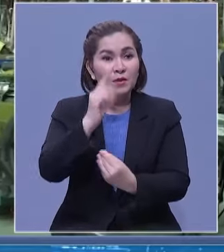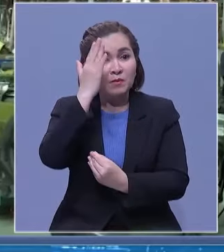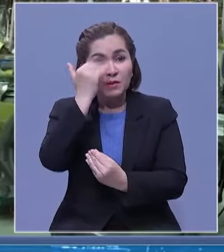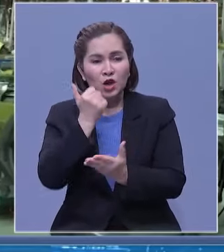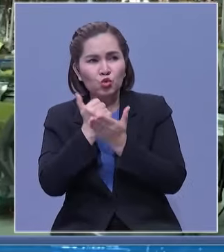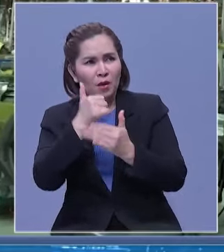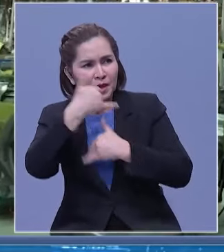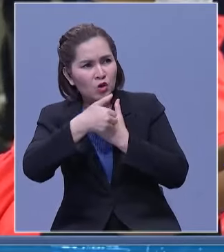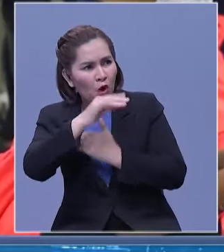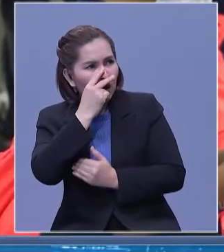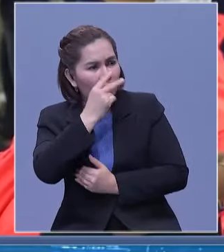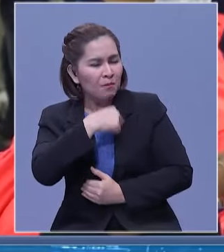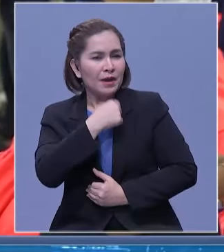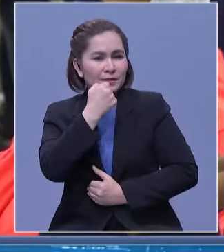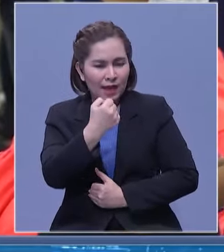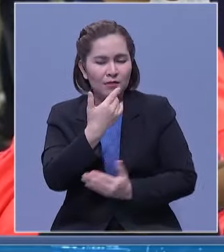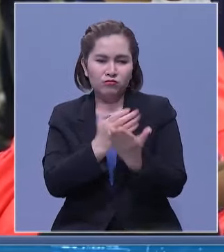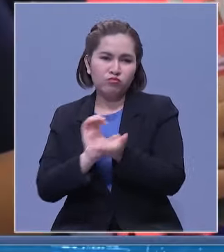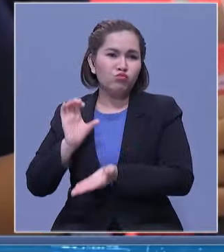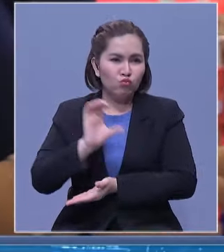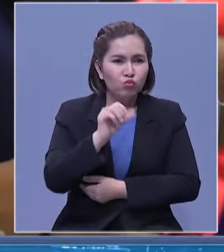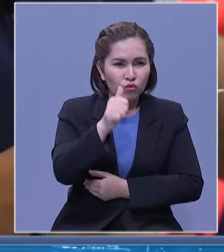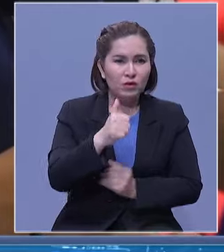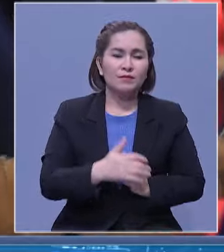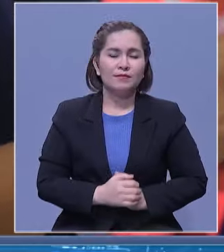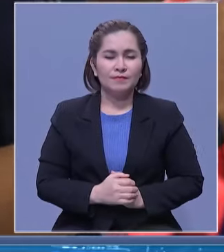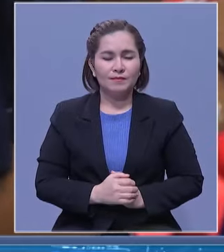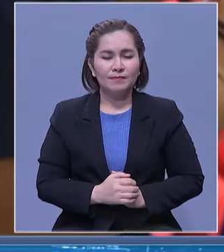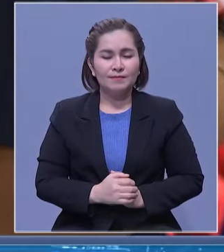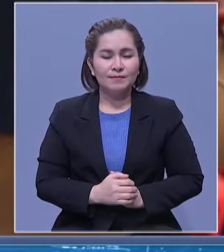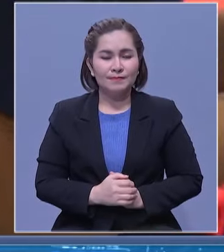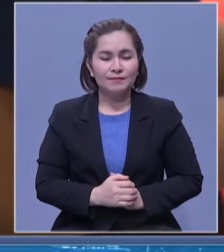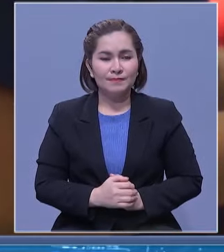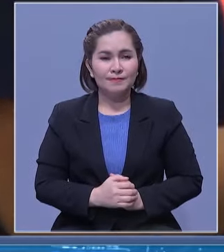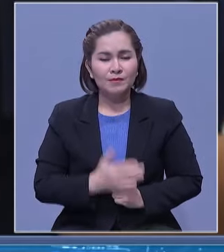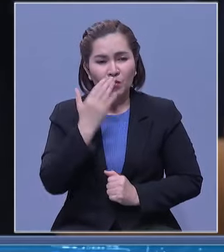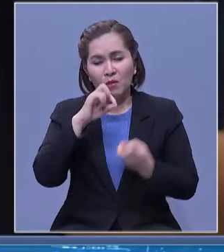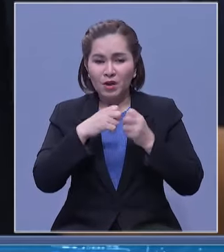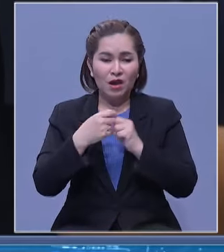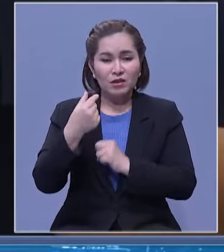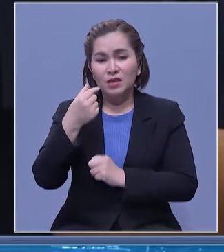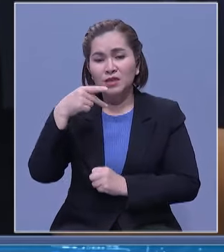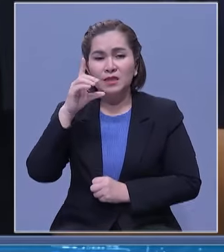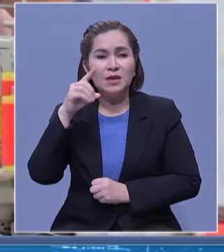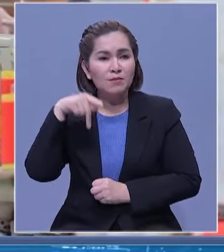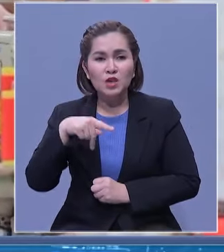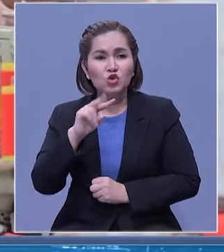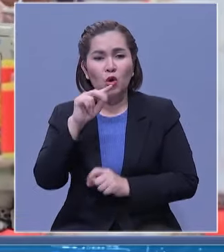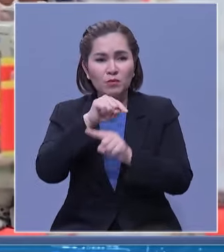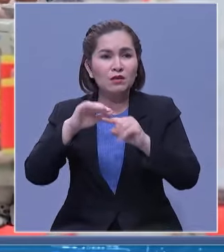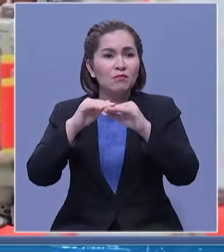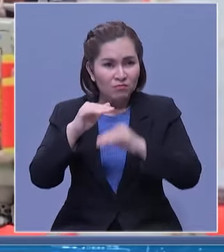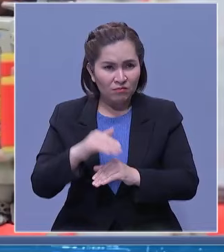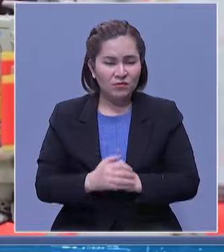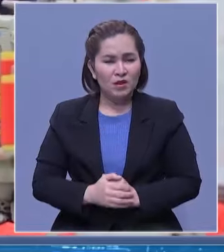เชื่อมั่นจะได้หลุดพ้นจากกับดักที่ตัวเลข GDPโตไม่ถึง 2%ค่ะไม่งั้นนี่เซลล์แมนอย่างนายกเศรษฐาทำงาน